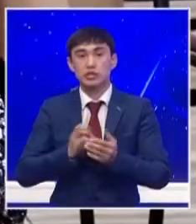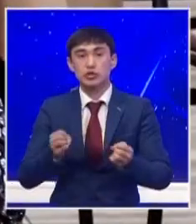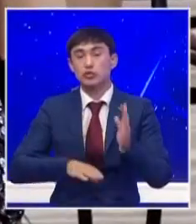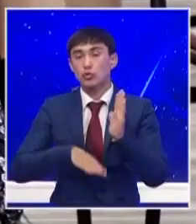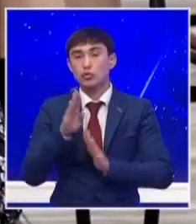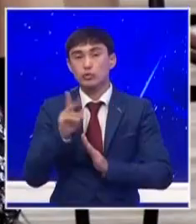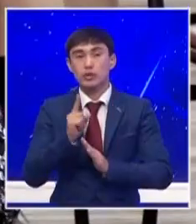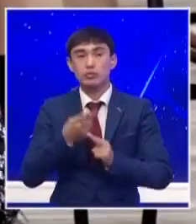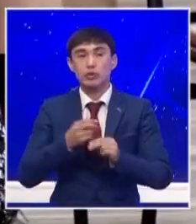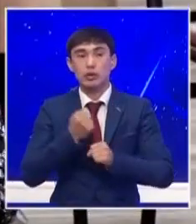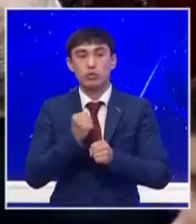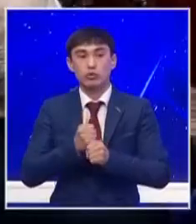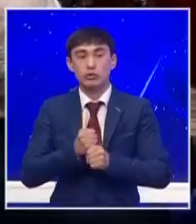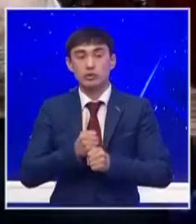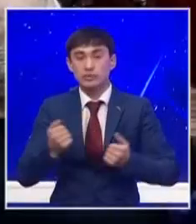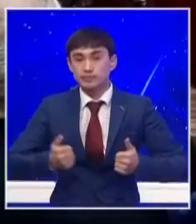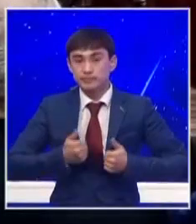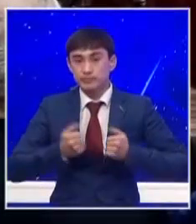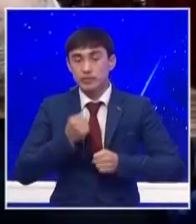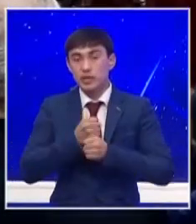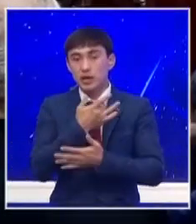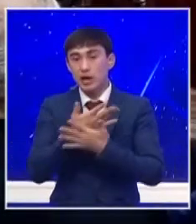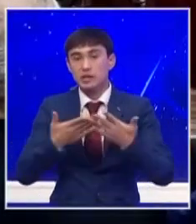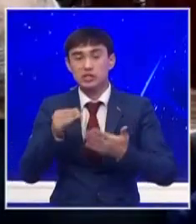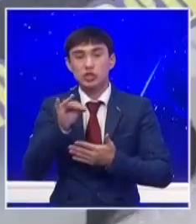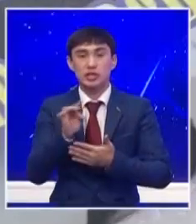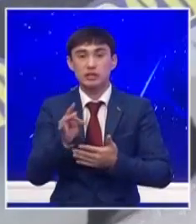лучше поэтому работают не покладая рук применяя